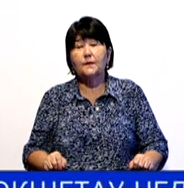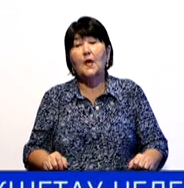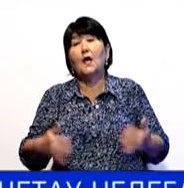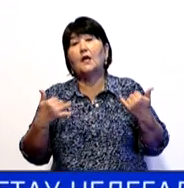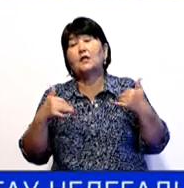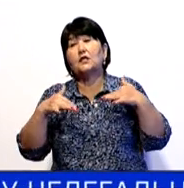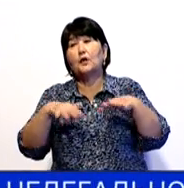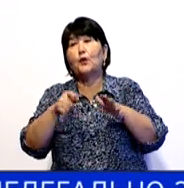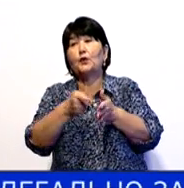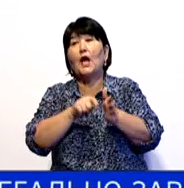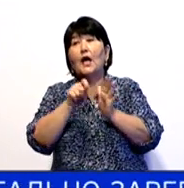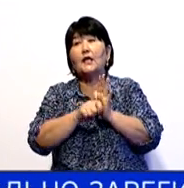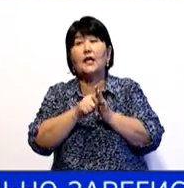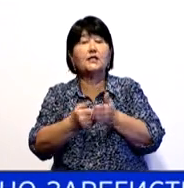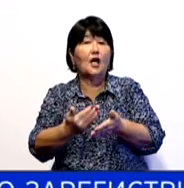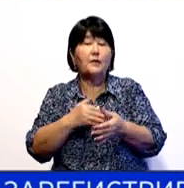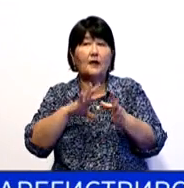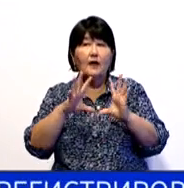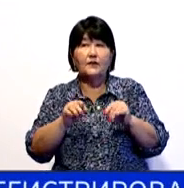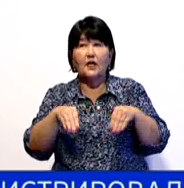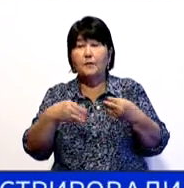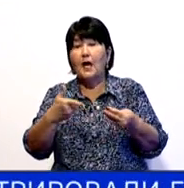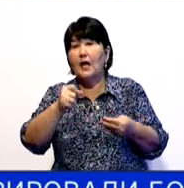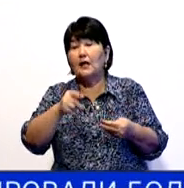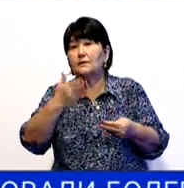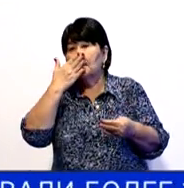Сейчас проводим расследование. Предварительно в системе подачи газа